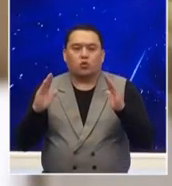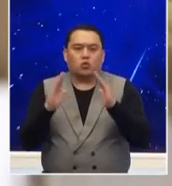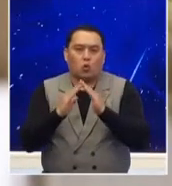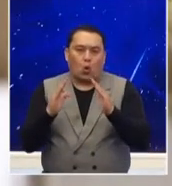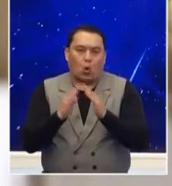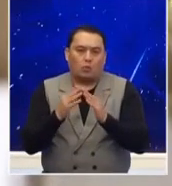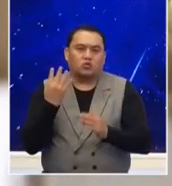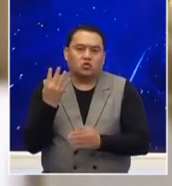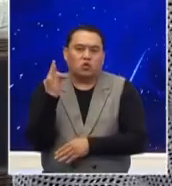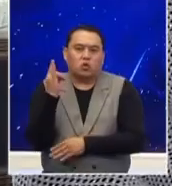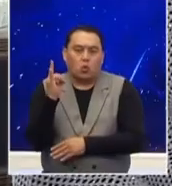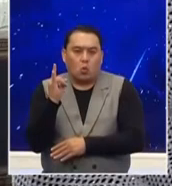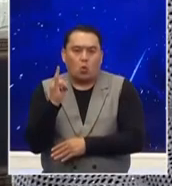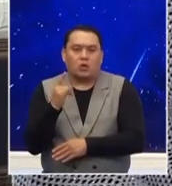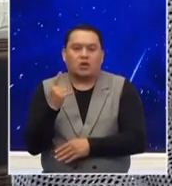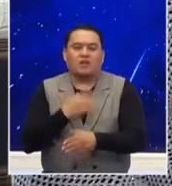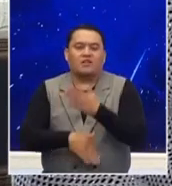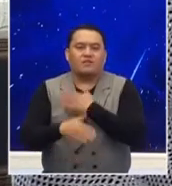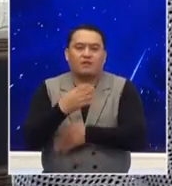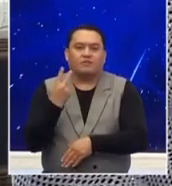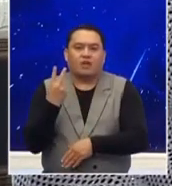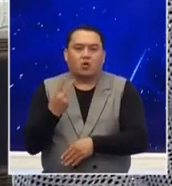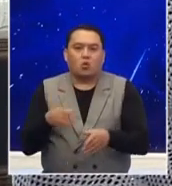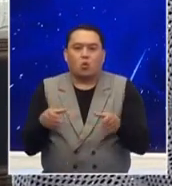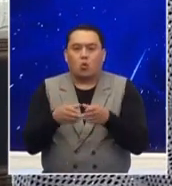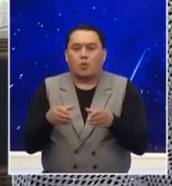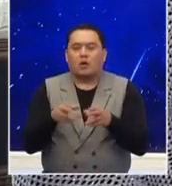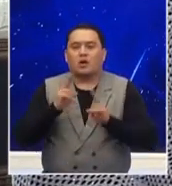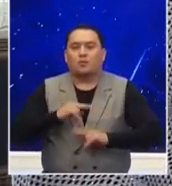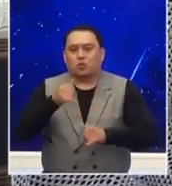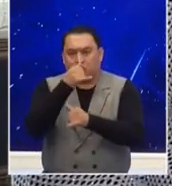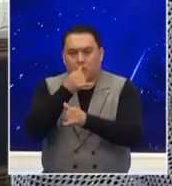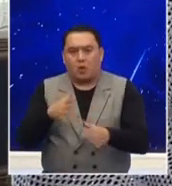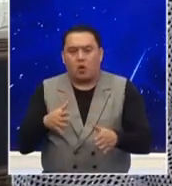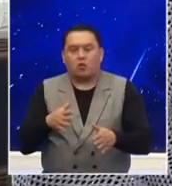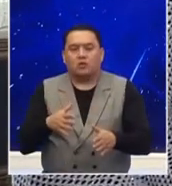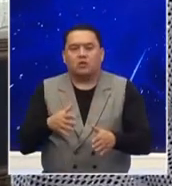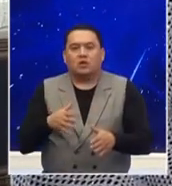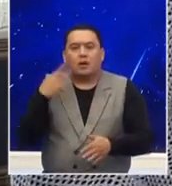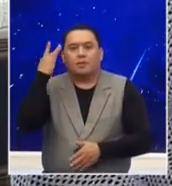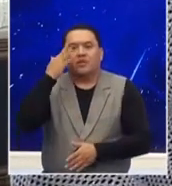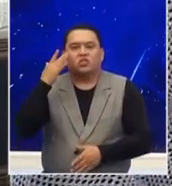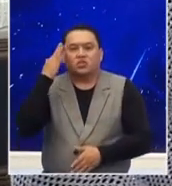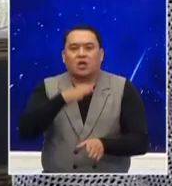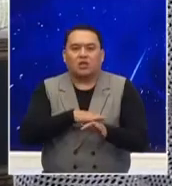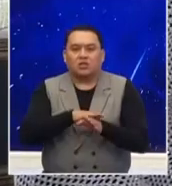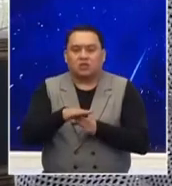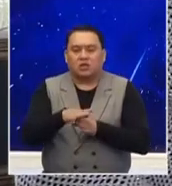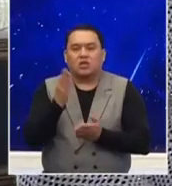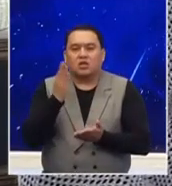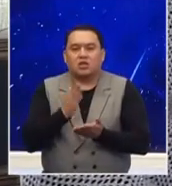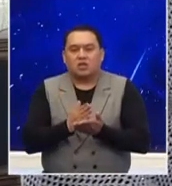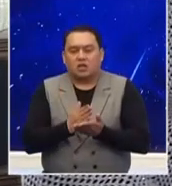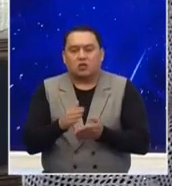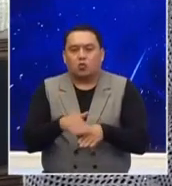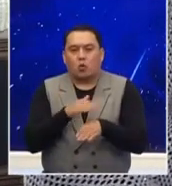У меня 4 ребенка, и один из них инвалид 2-й группы, поэтому я работать не могу. Наша самая заветная мечта исполнена. Есть еще на